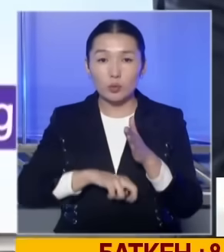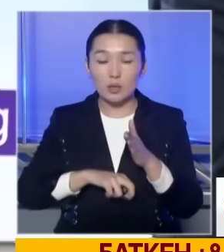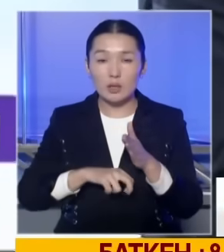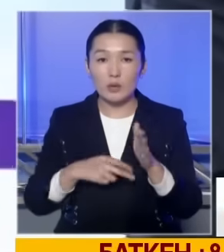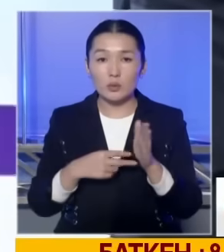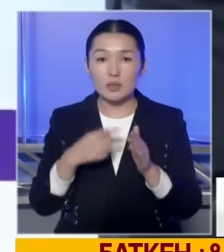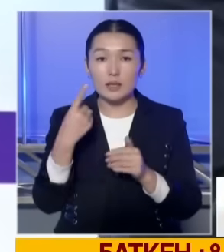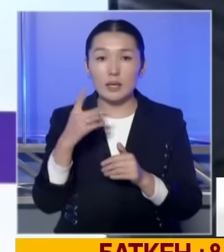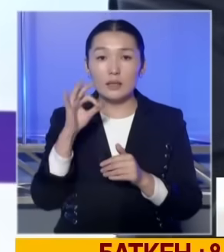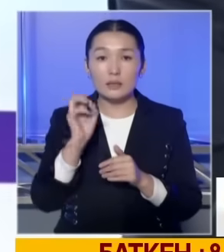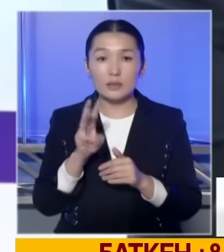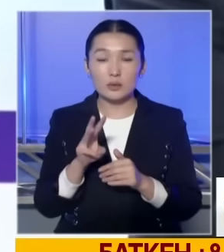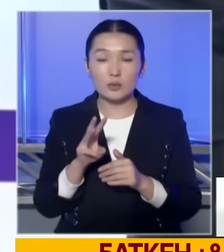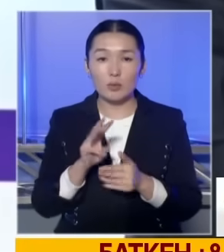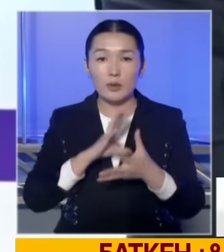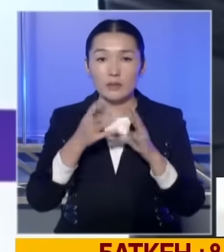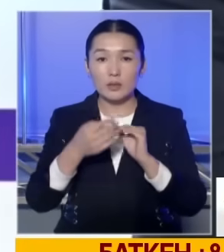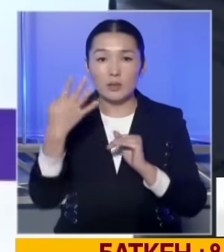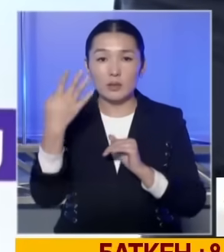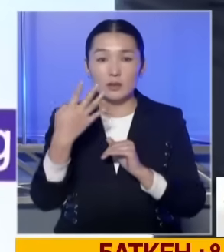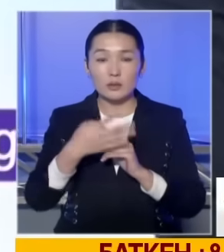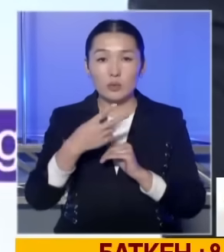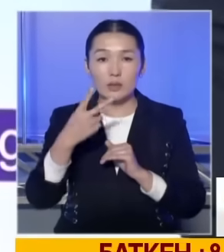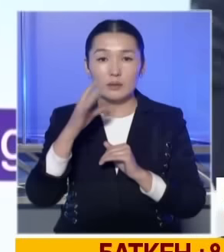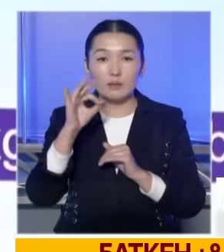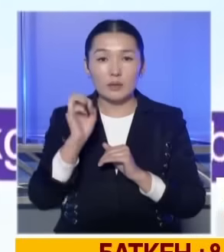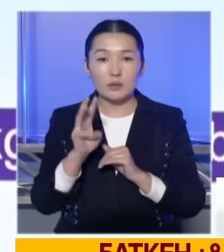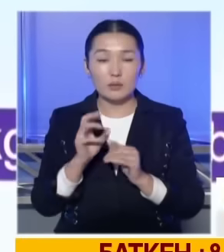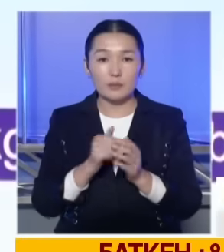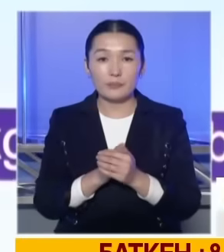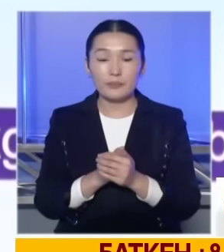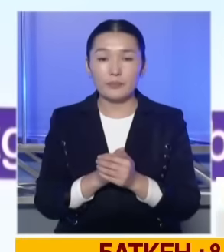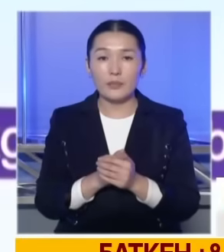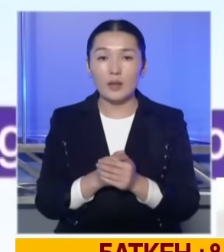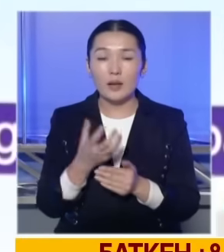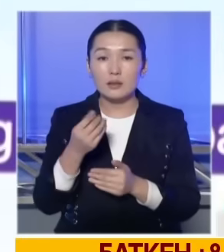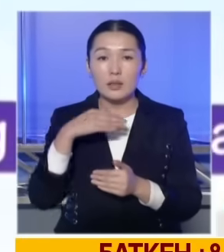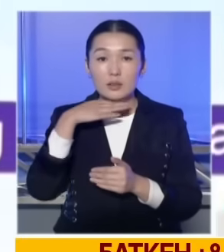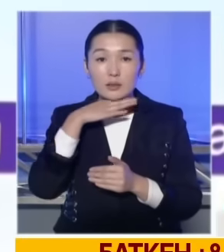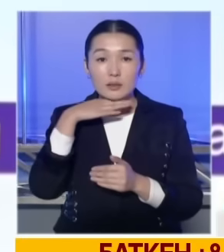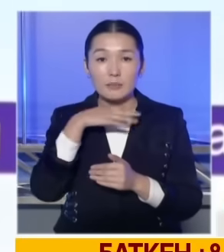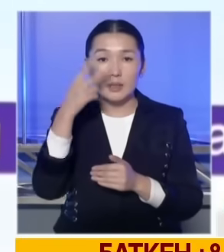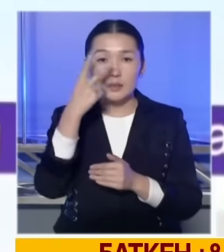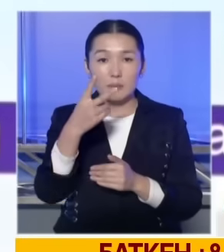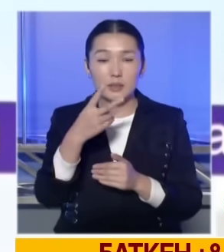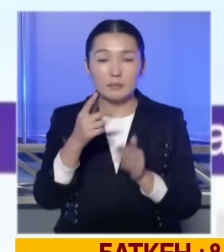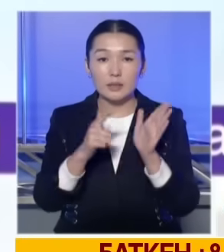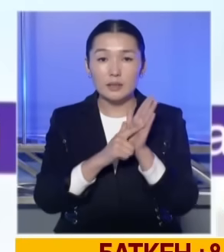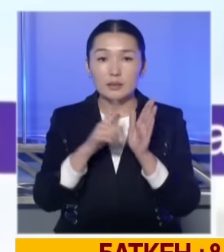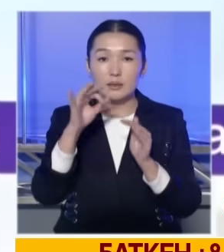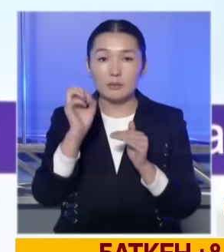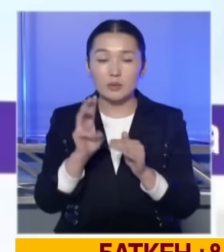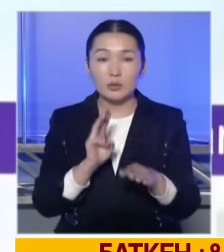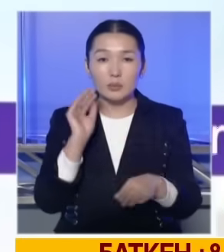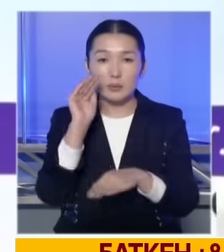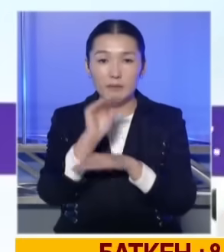баасы 1 сом гана кошулат, ошондо 42 сом болуп эсептелет. Ошол эле учурда мисалы этти карасаңыздар, этти 7 сом болгону кошулат